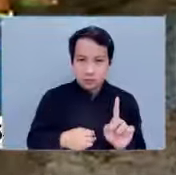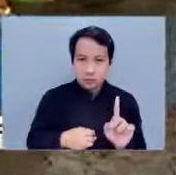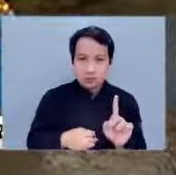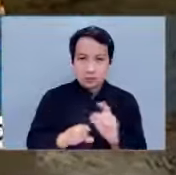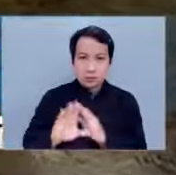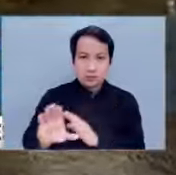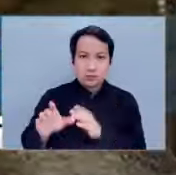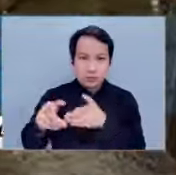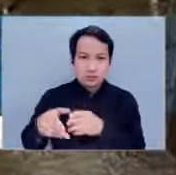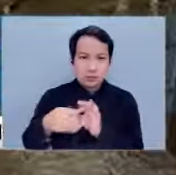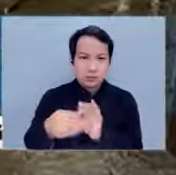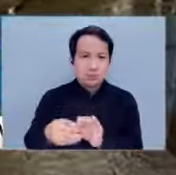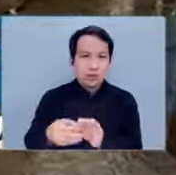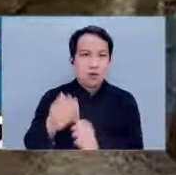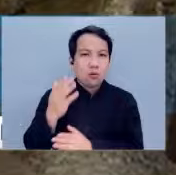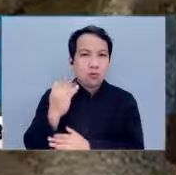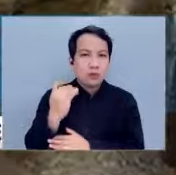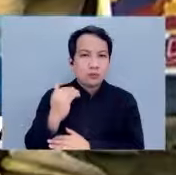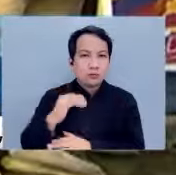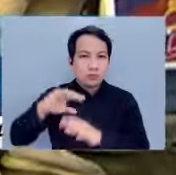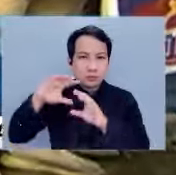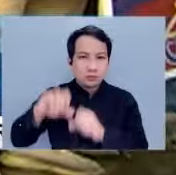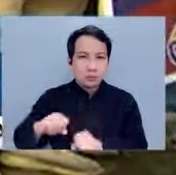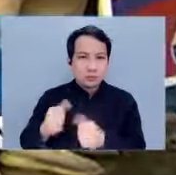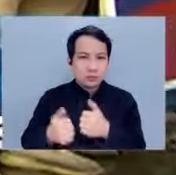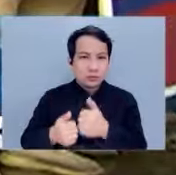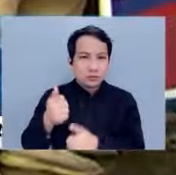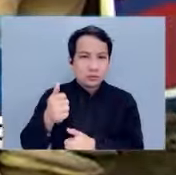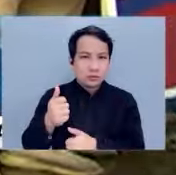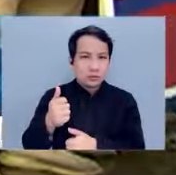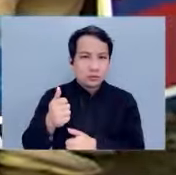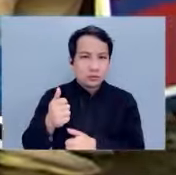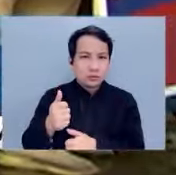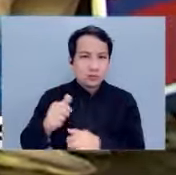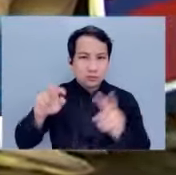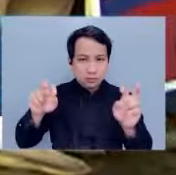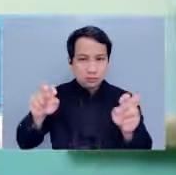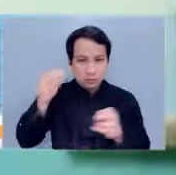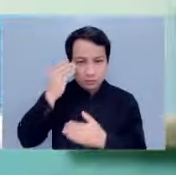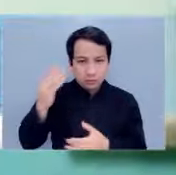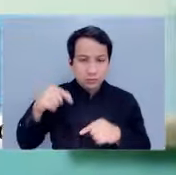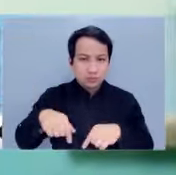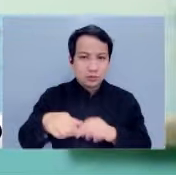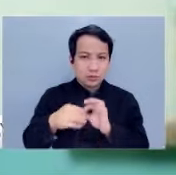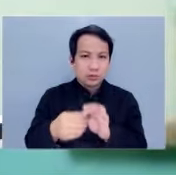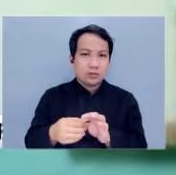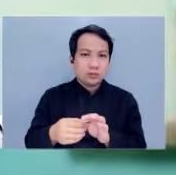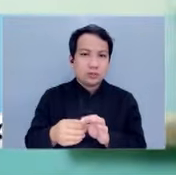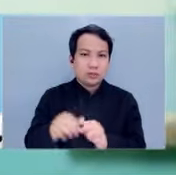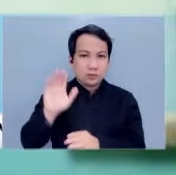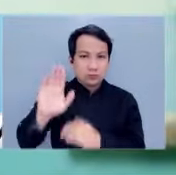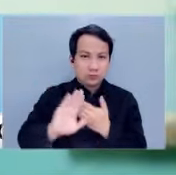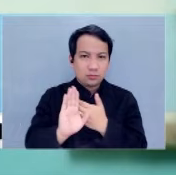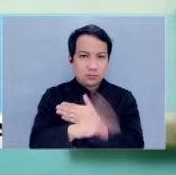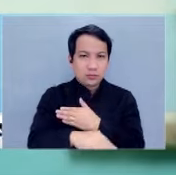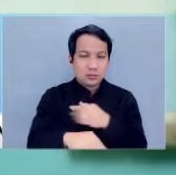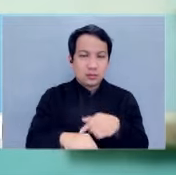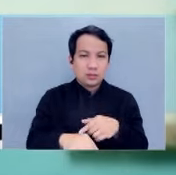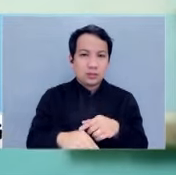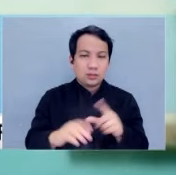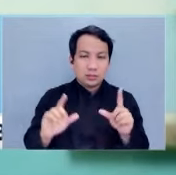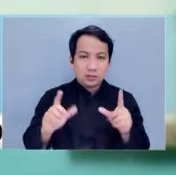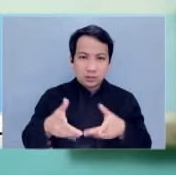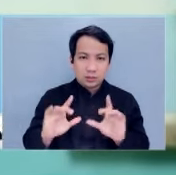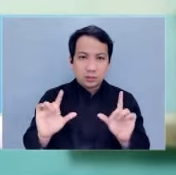kolorum, kaya huhulihin na kung papasada pa. Ang panawagan po namin dito sa protesta na ibalik yung aming mga prangkisa na nirevoke